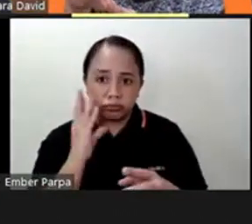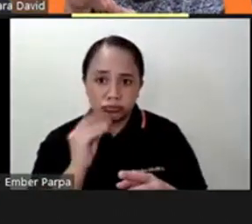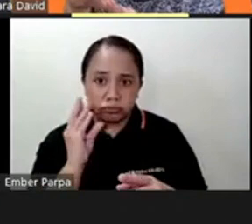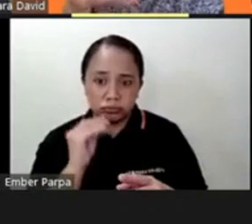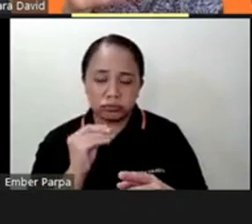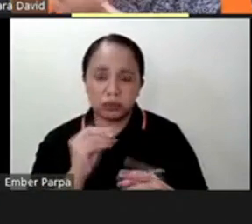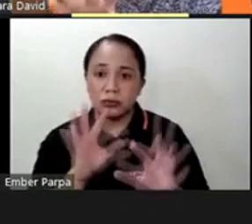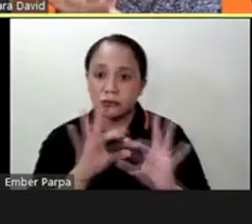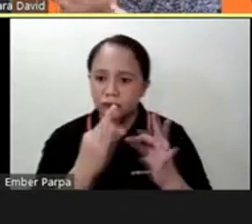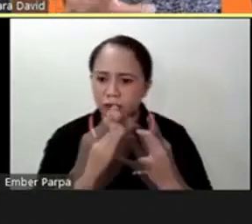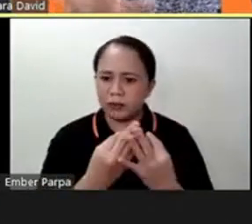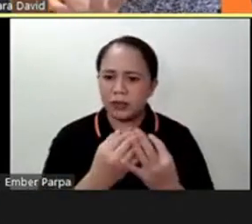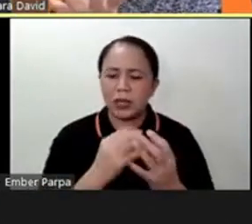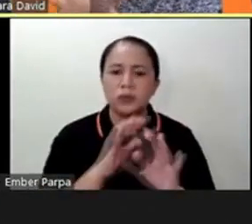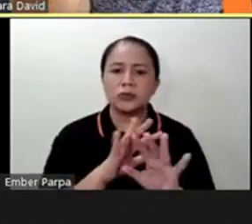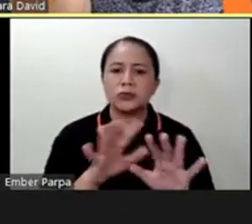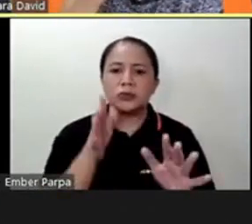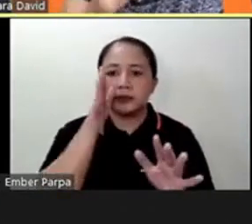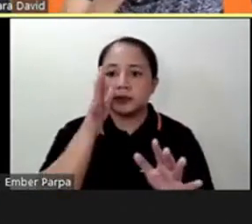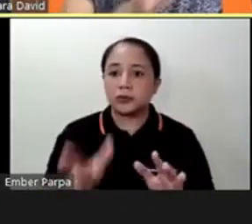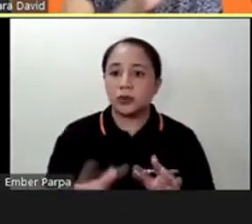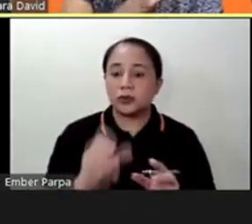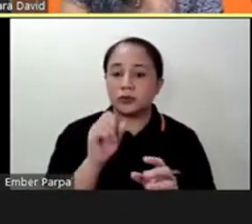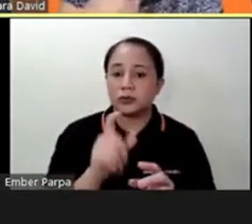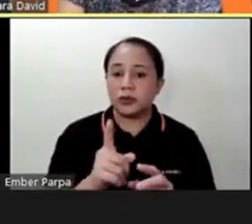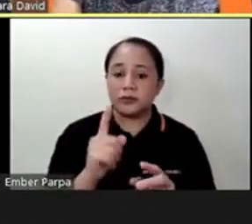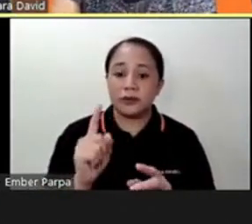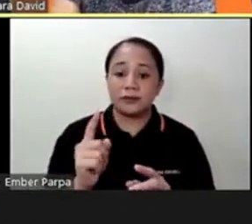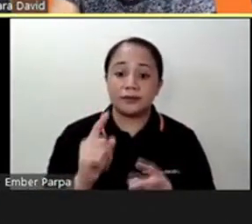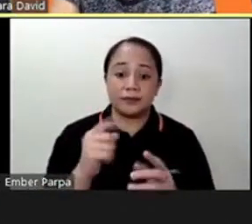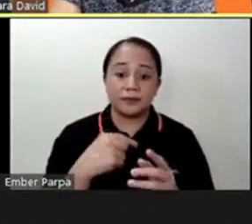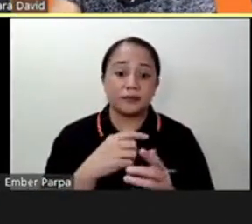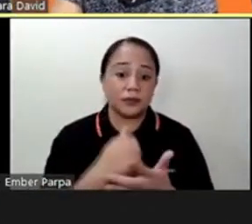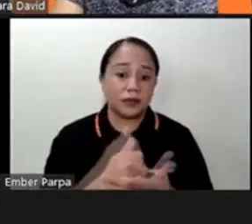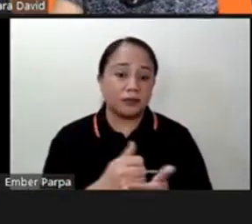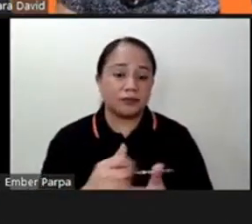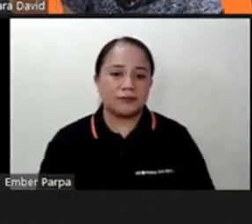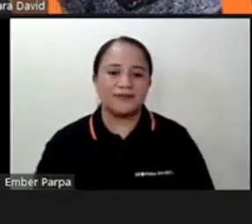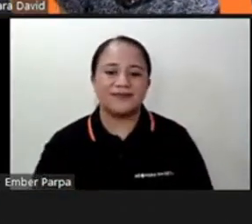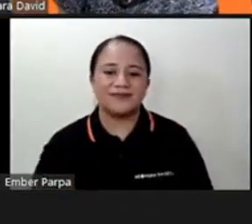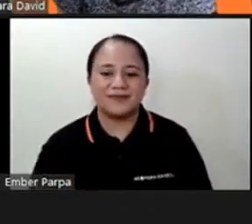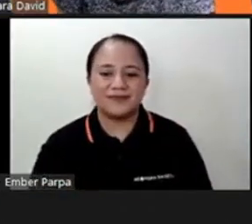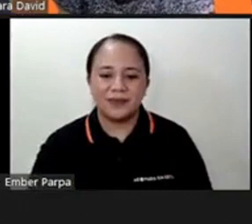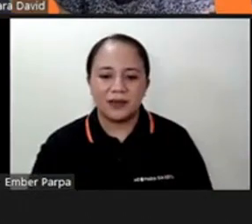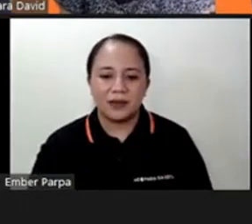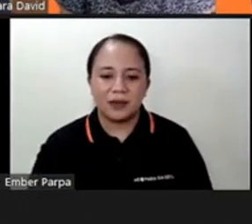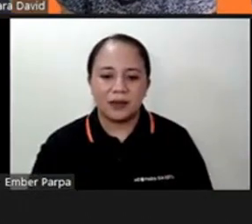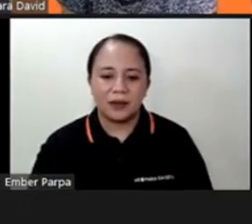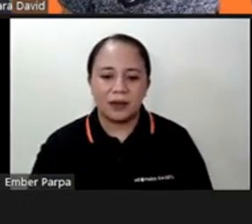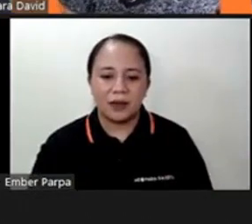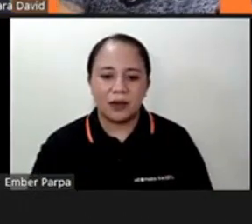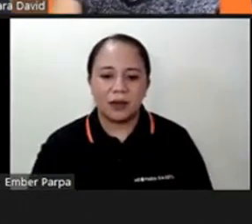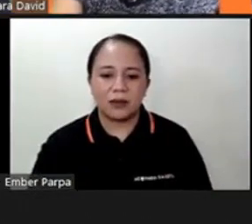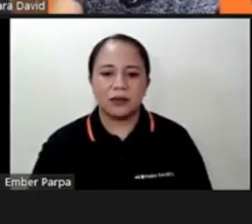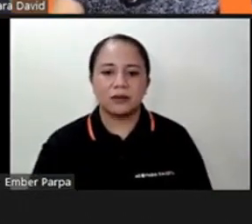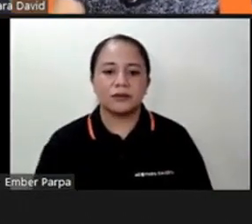kamag-anak ninyo, huwag nyo nang baliwalain yan. That person needs help. Okay. So parang ako, two general things, no? One